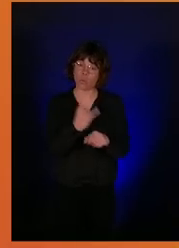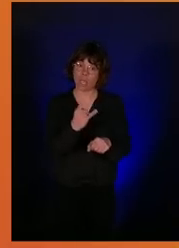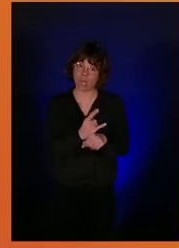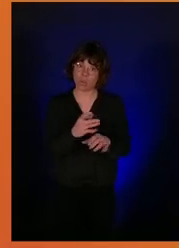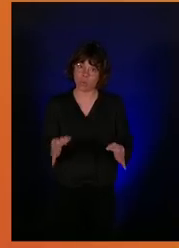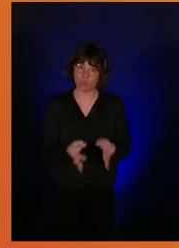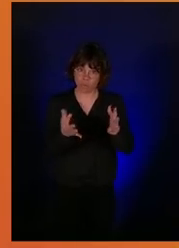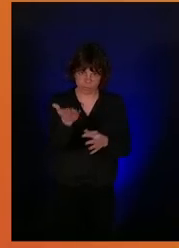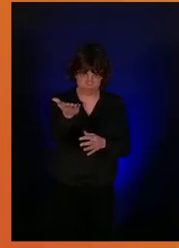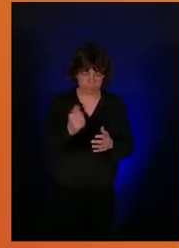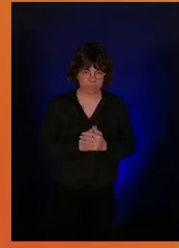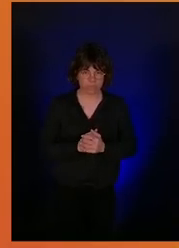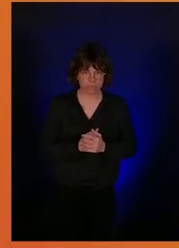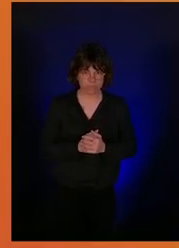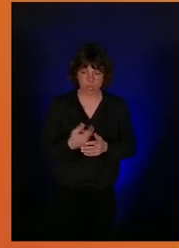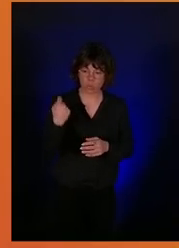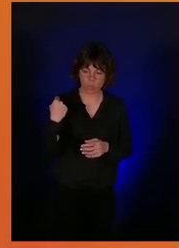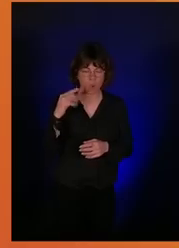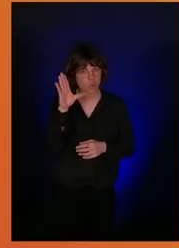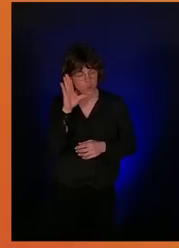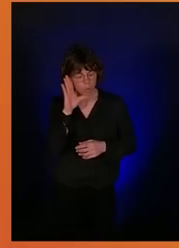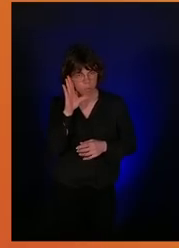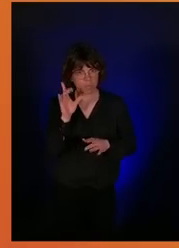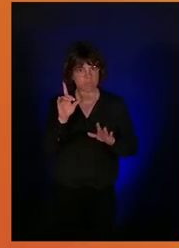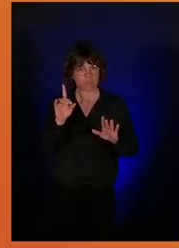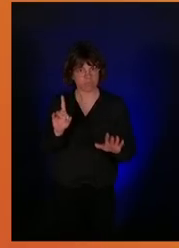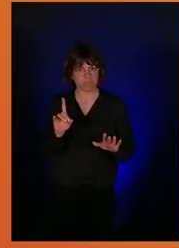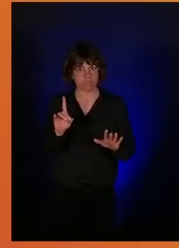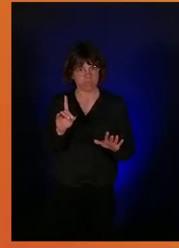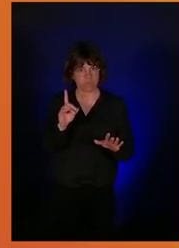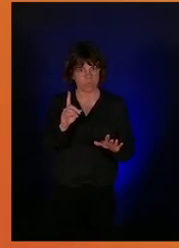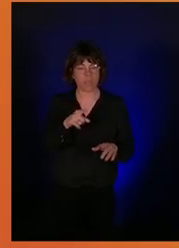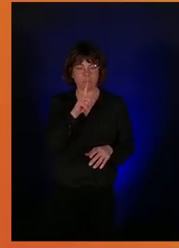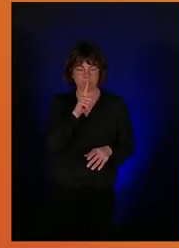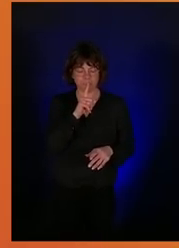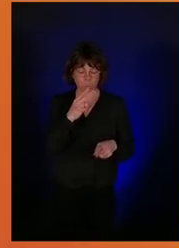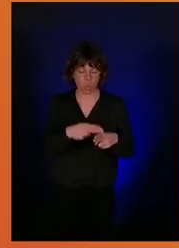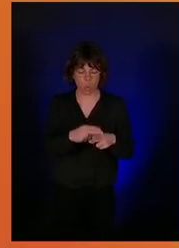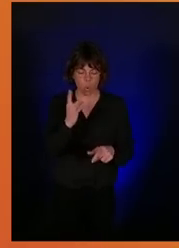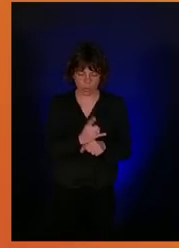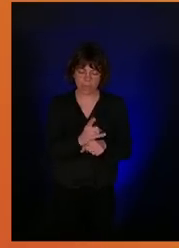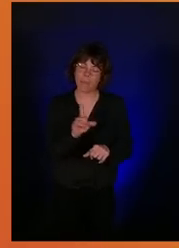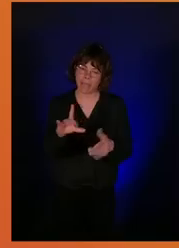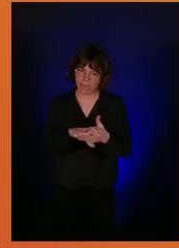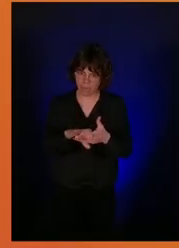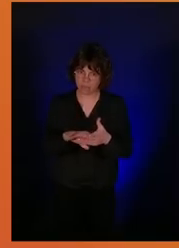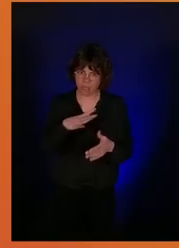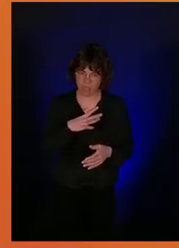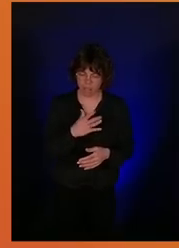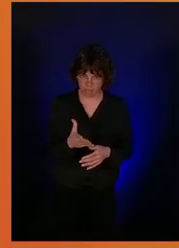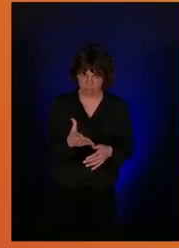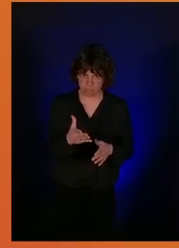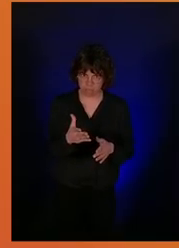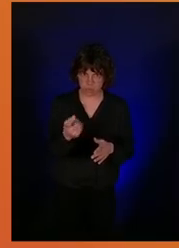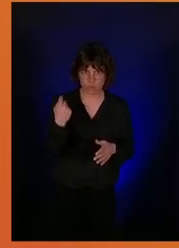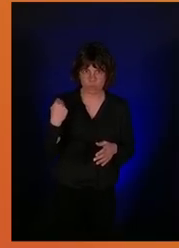été retrouvée. Il y a le numéro de la chambre. Je me tais pour le nom de l'hôtel. Mais il y a une carte d'hôtel qui est ici, donc la